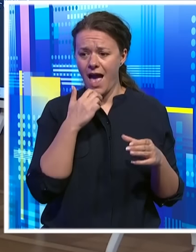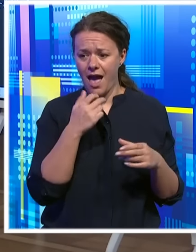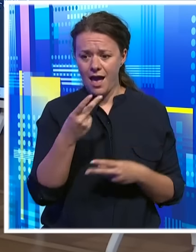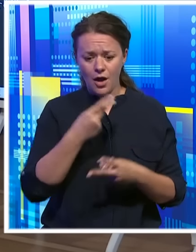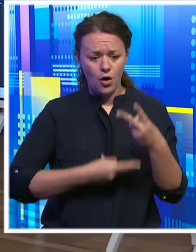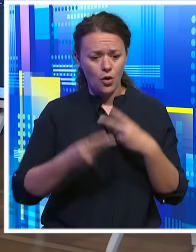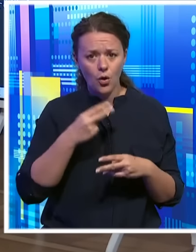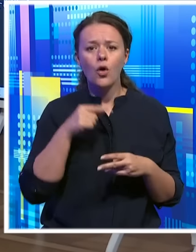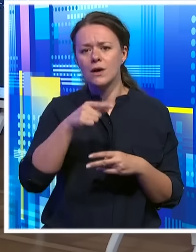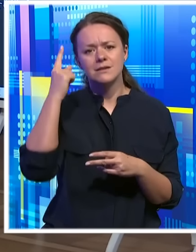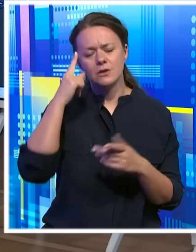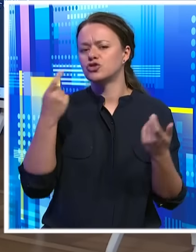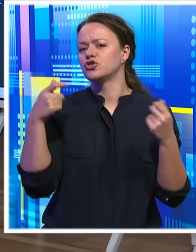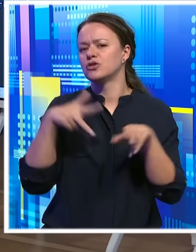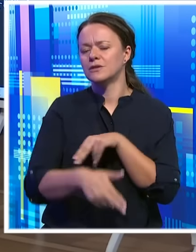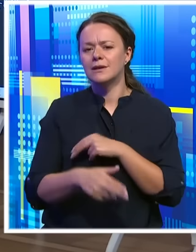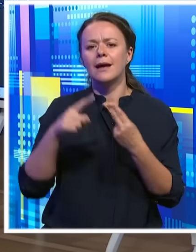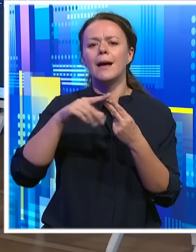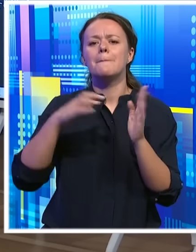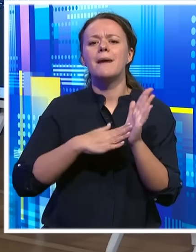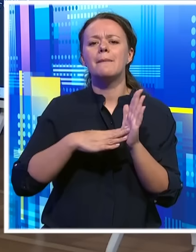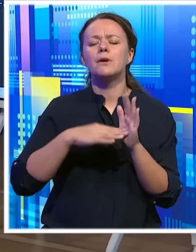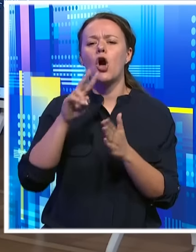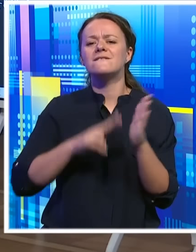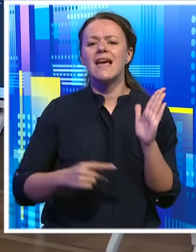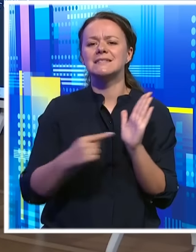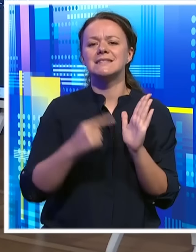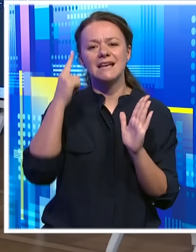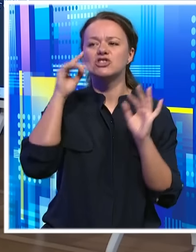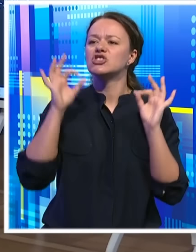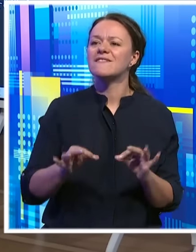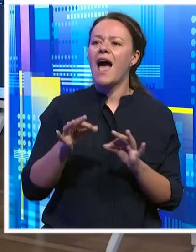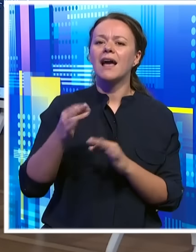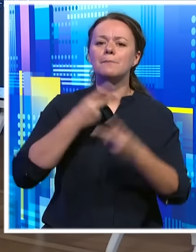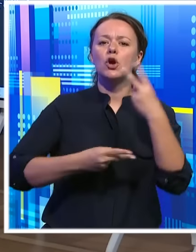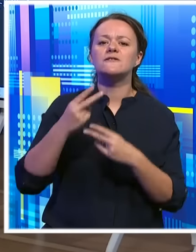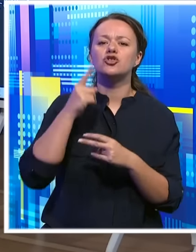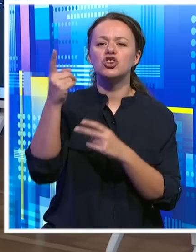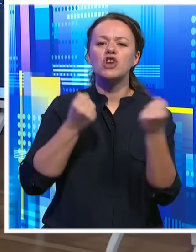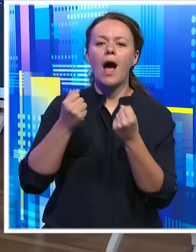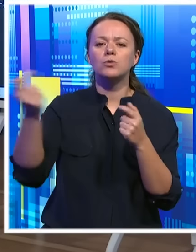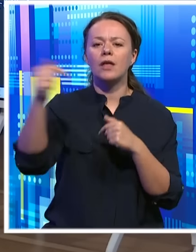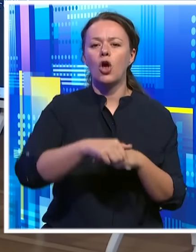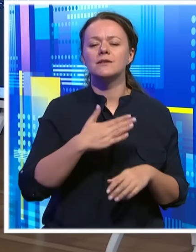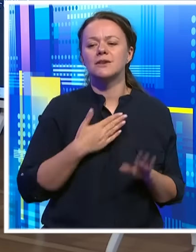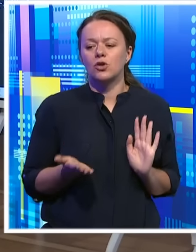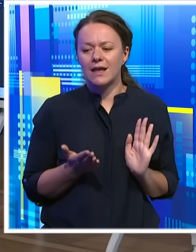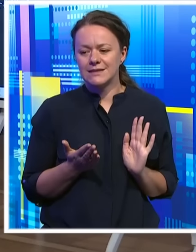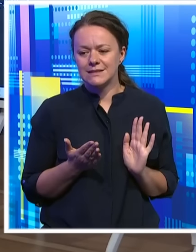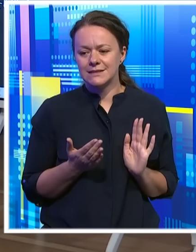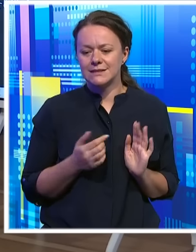PEM konvenciju, tada dolazi svaki proizvođač automobila kod nas, jer ovo je vrednost koja prelazi zajedno sa onim drugim što pravimo u